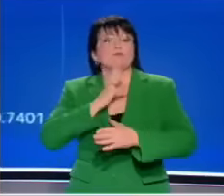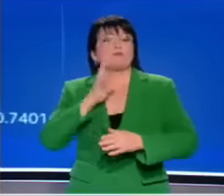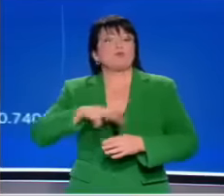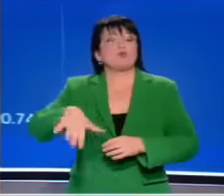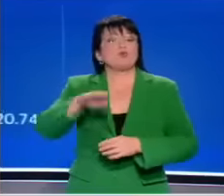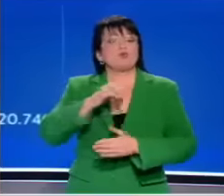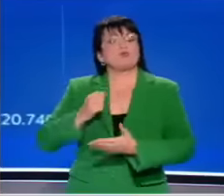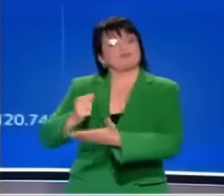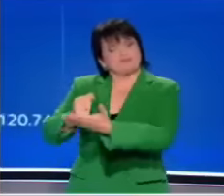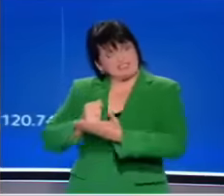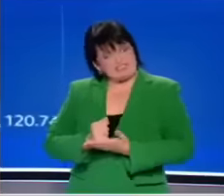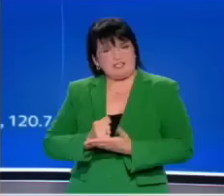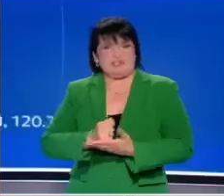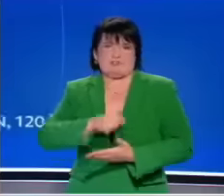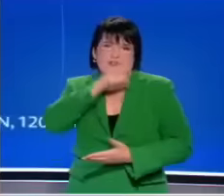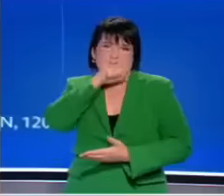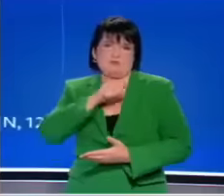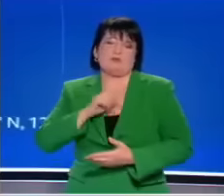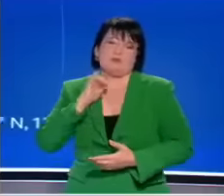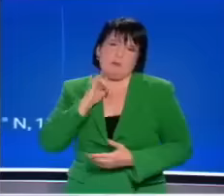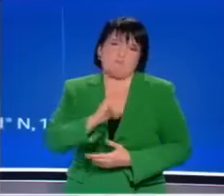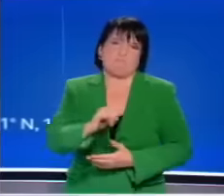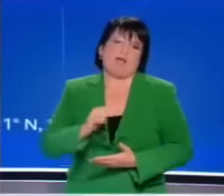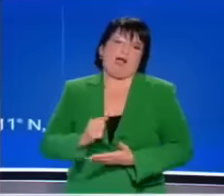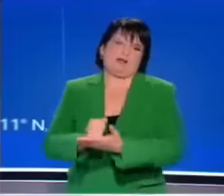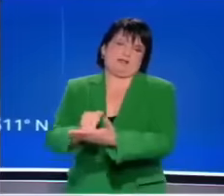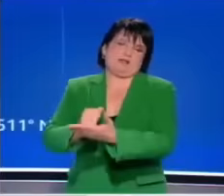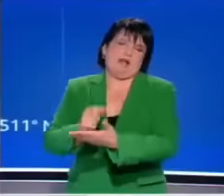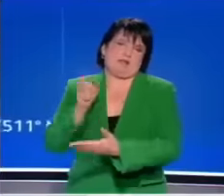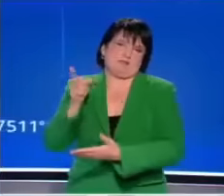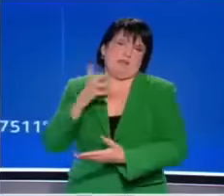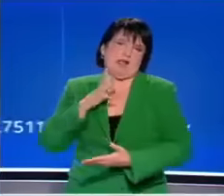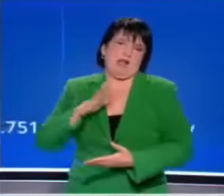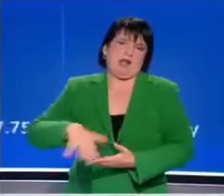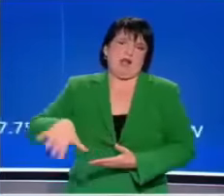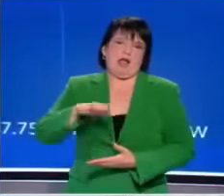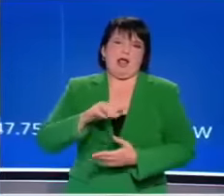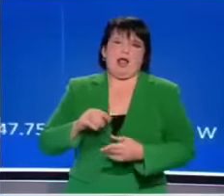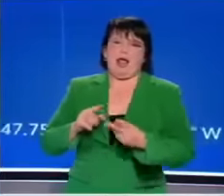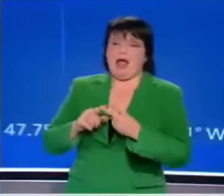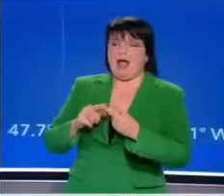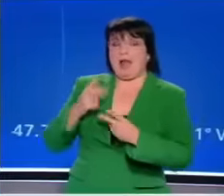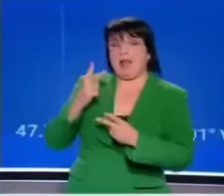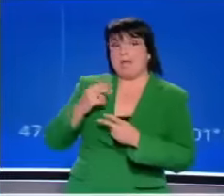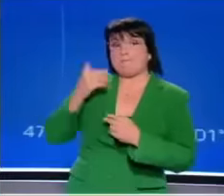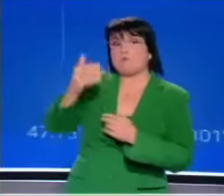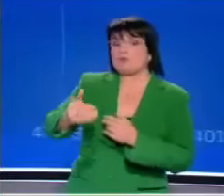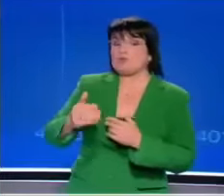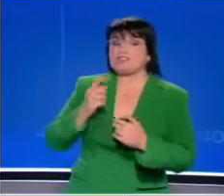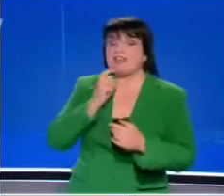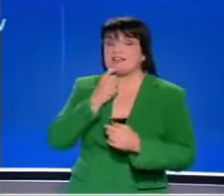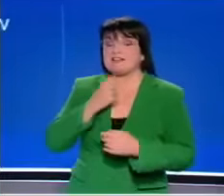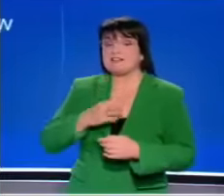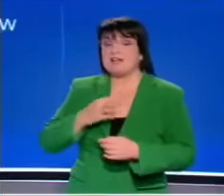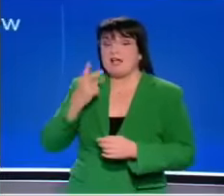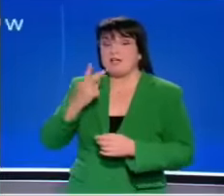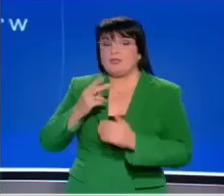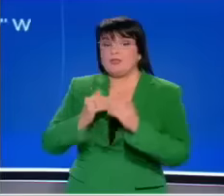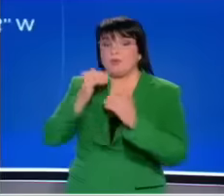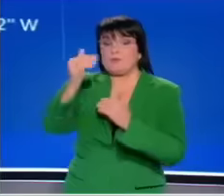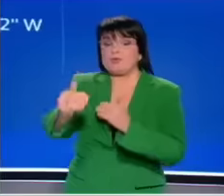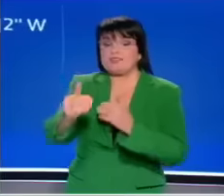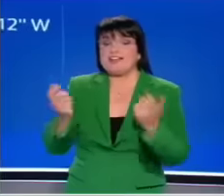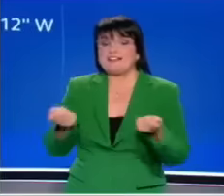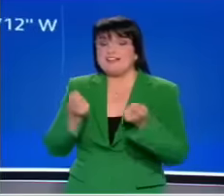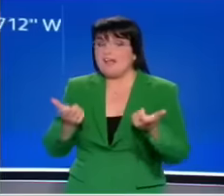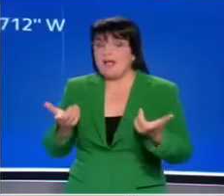μ θα σταθεί στο πλευρό μου και εγώ πάντα θα είμαι στο πλευρό του ένα ποσοστό με το δύο μπροστά κύριε καλάκη είναι α είναι